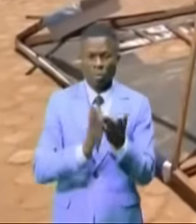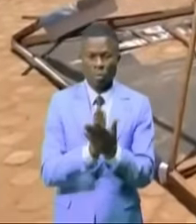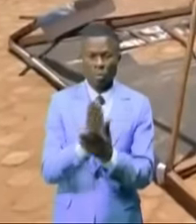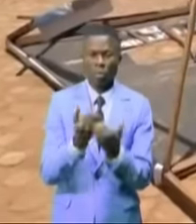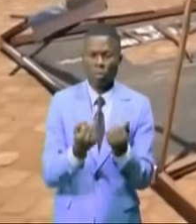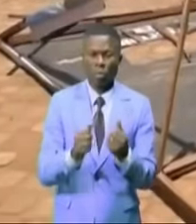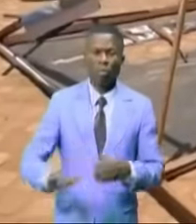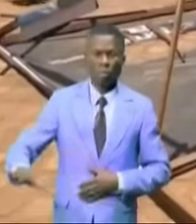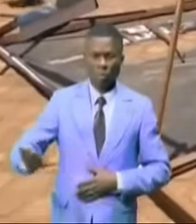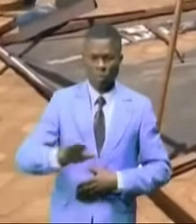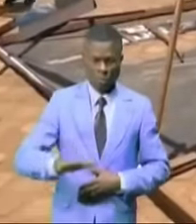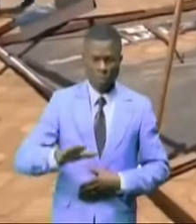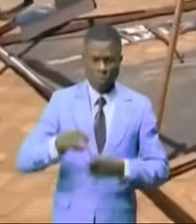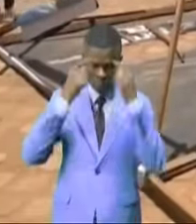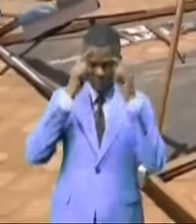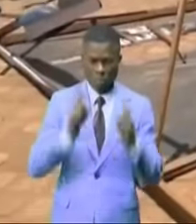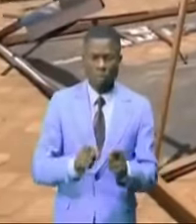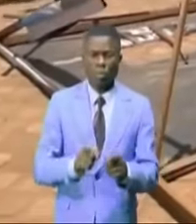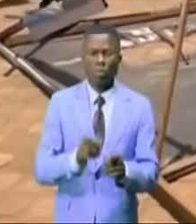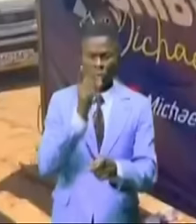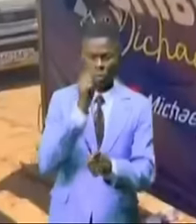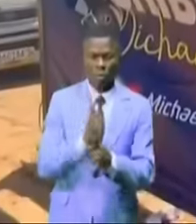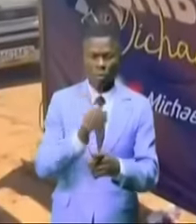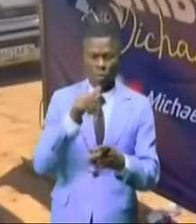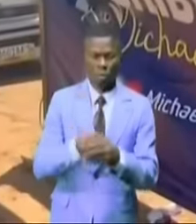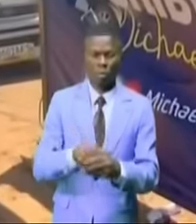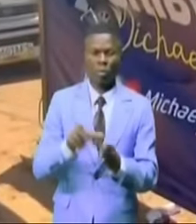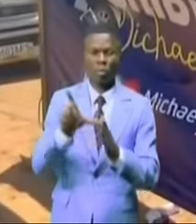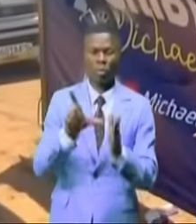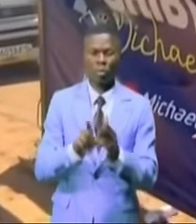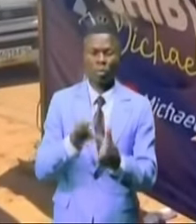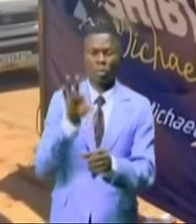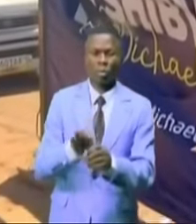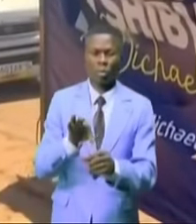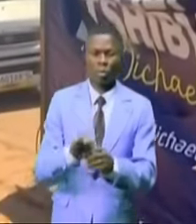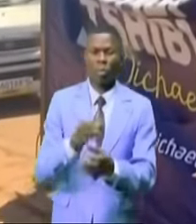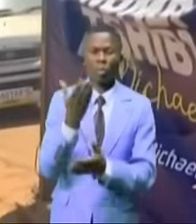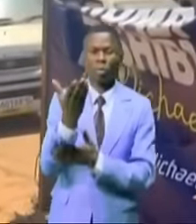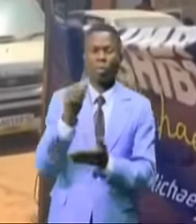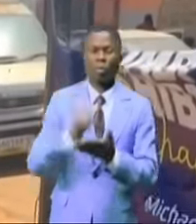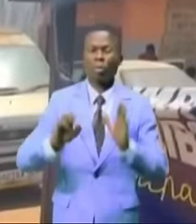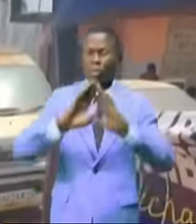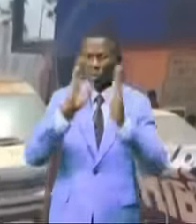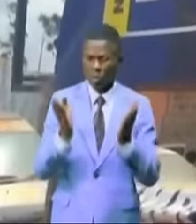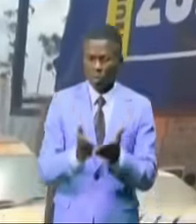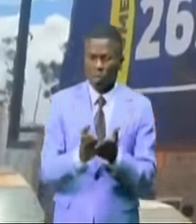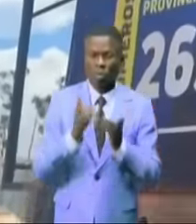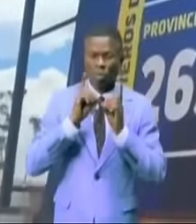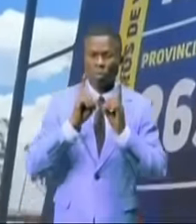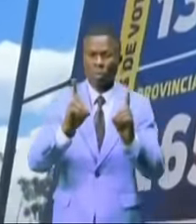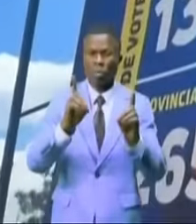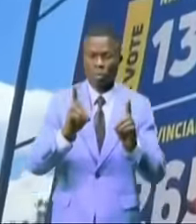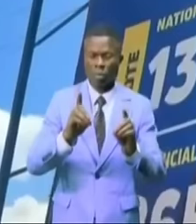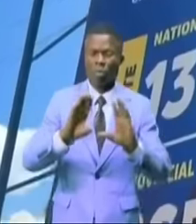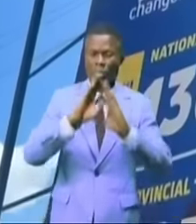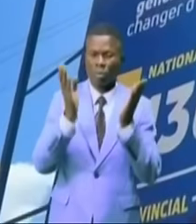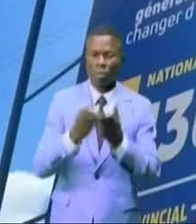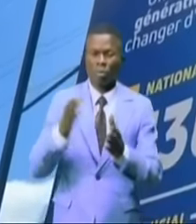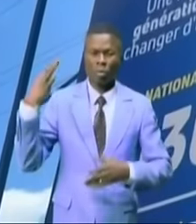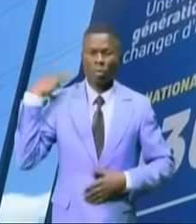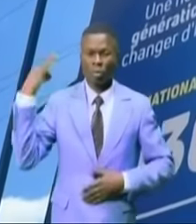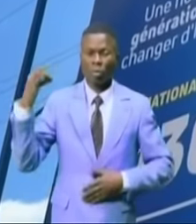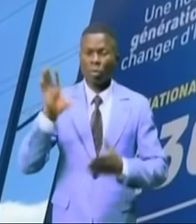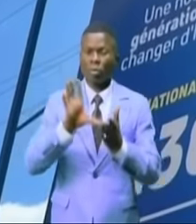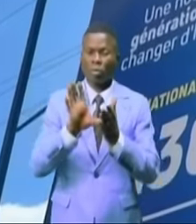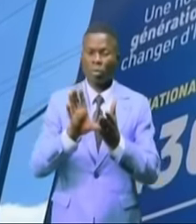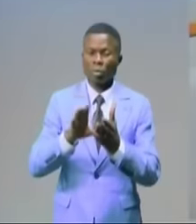territoriale sont au-dessus du débat électoral. Ce rappel doit être omniprésent dans tous les discours, quel que soit le candidat. Ces